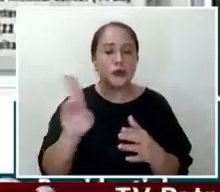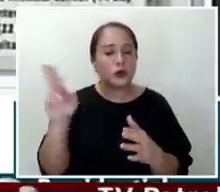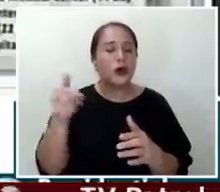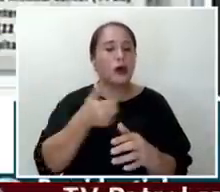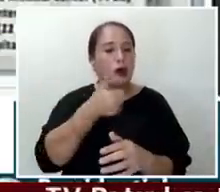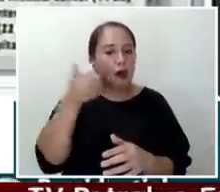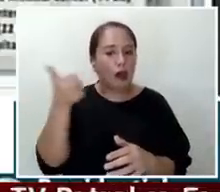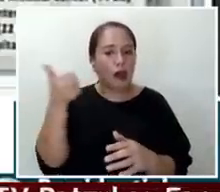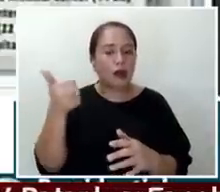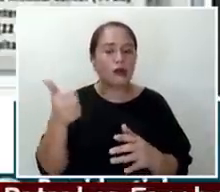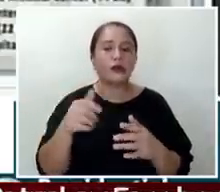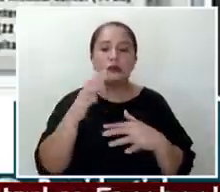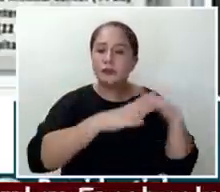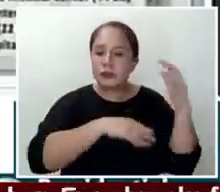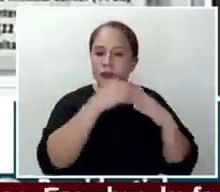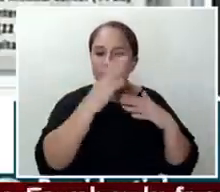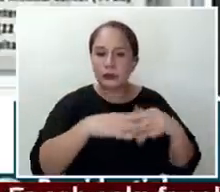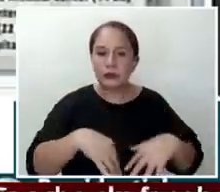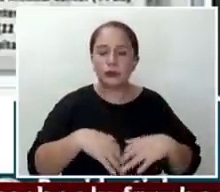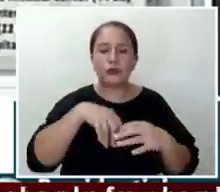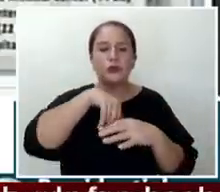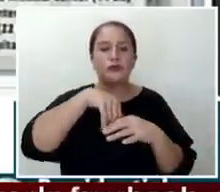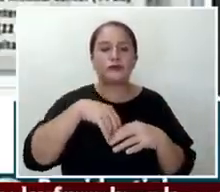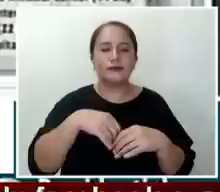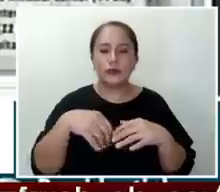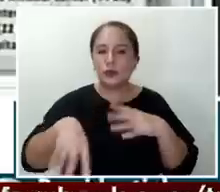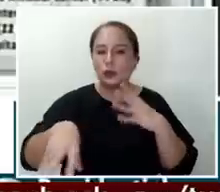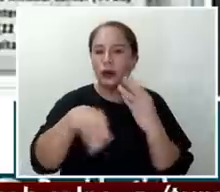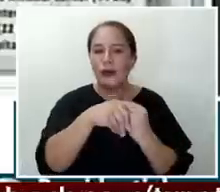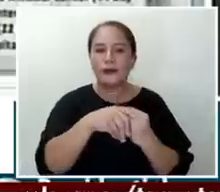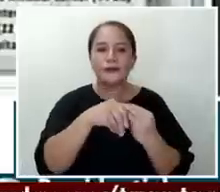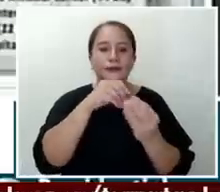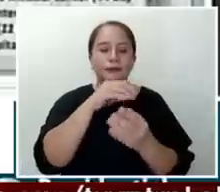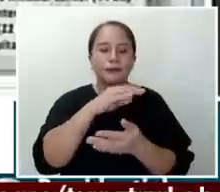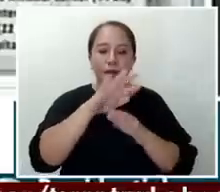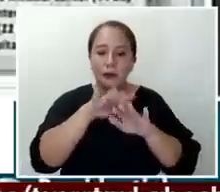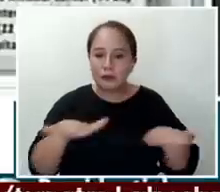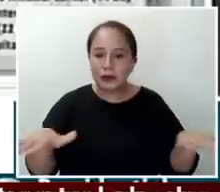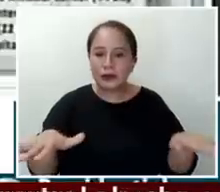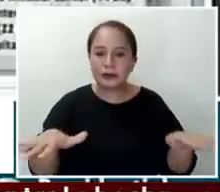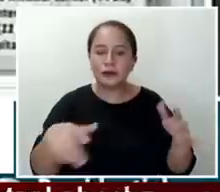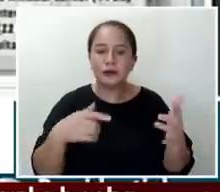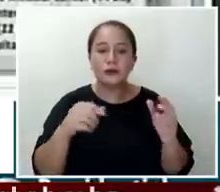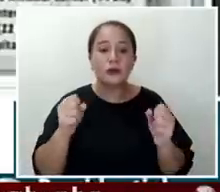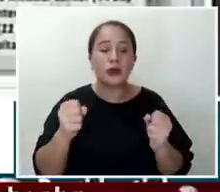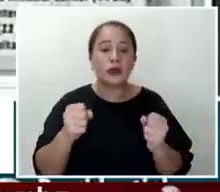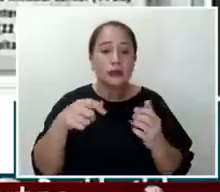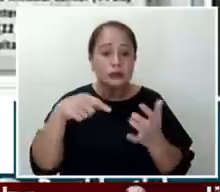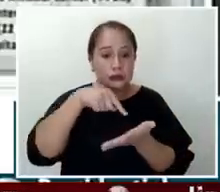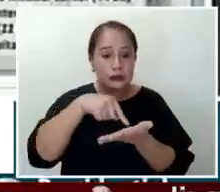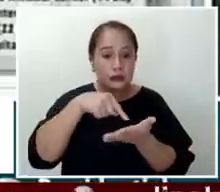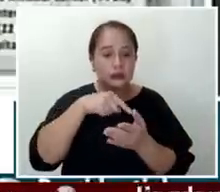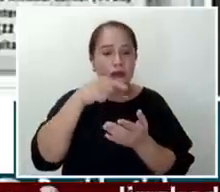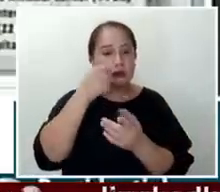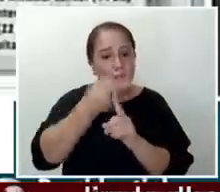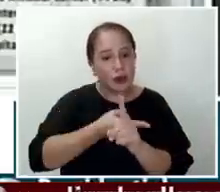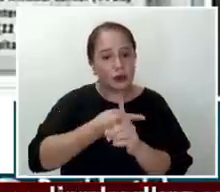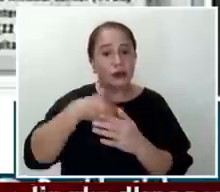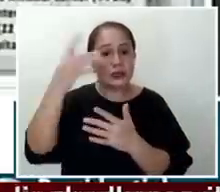and upgrading them to increase the bed capacity. So within this month and next month, malaki ang madadagdag po sa ating